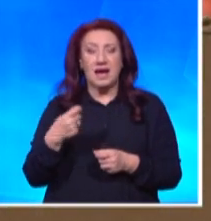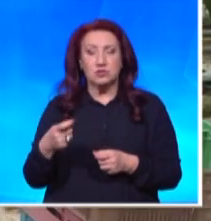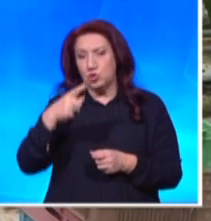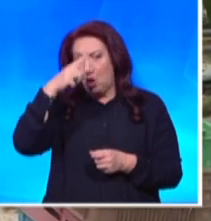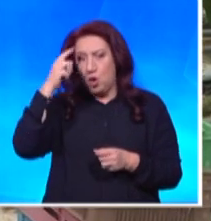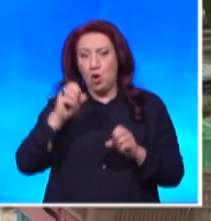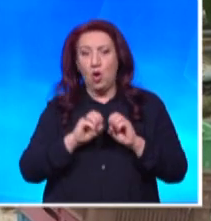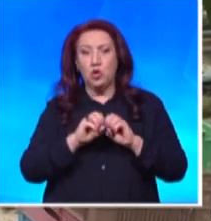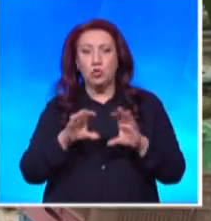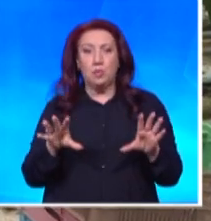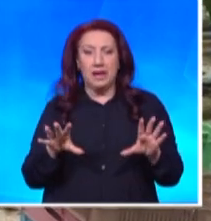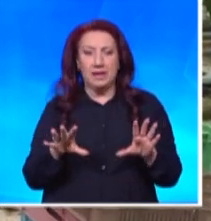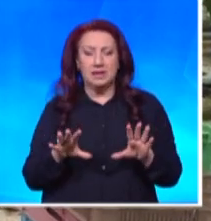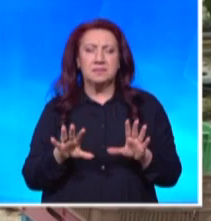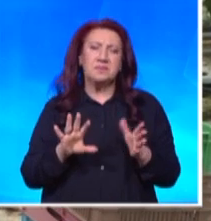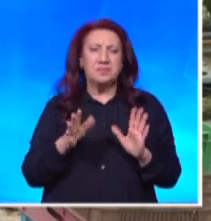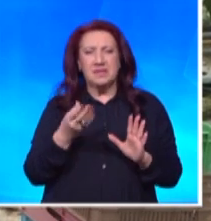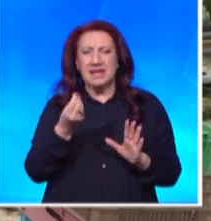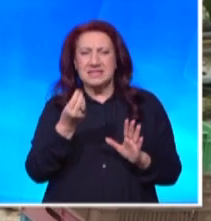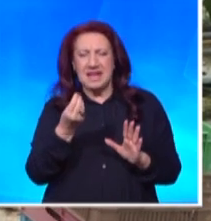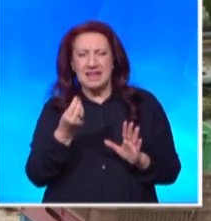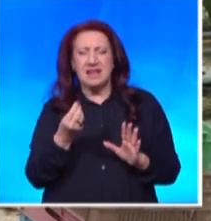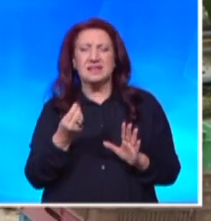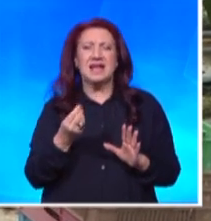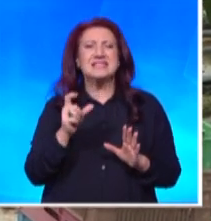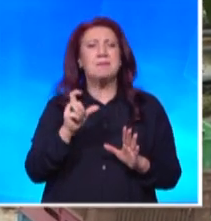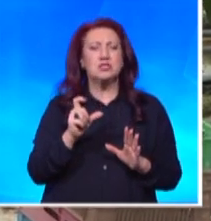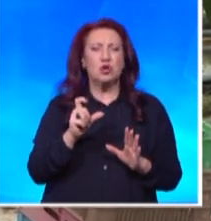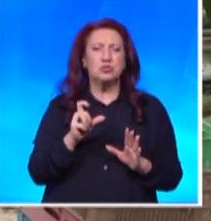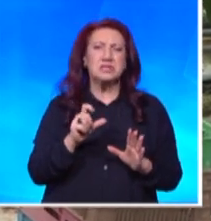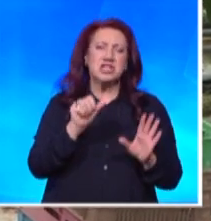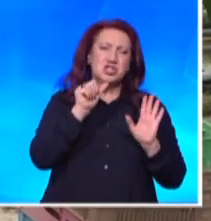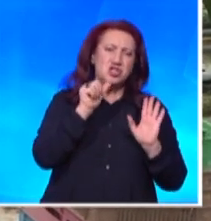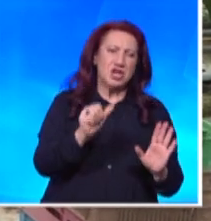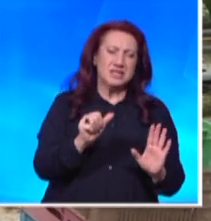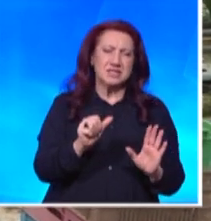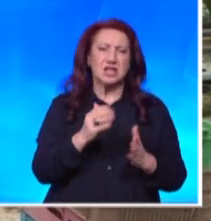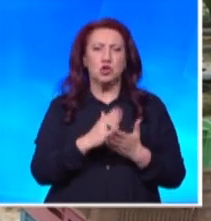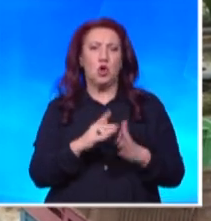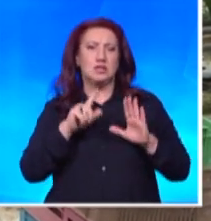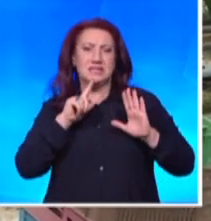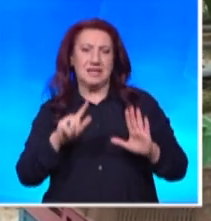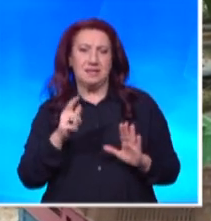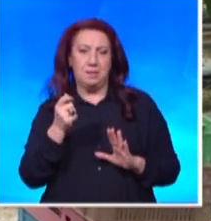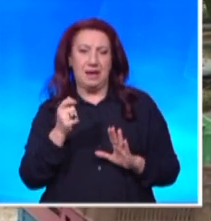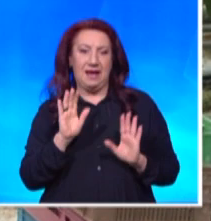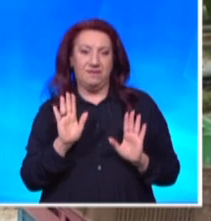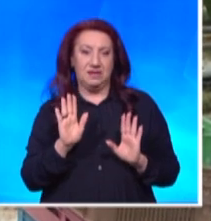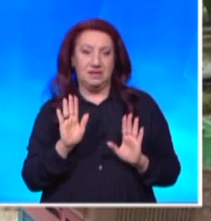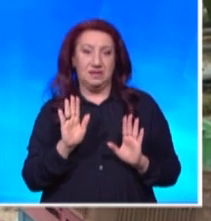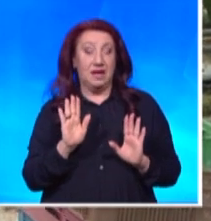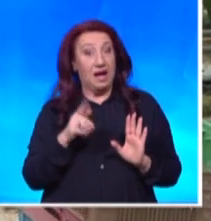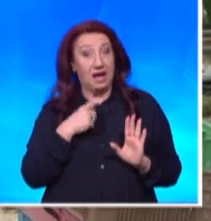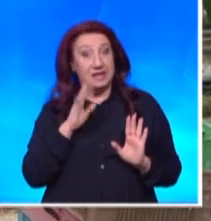отоплението. Себестойността на продукта между 6-7 лева минимум трябва да излезе от оранжерията, за да е, казвам,